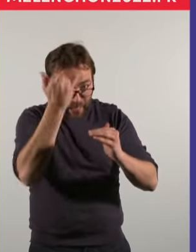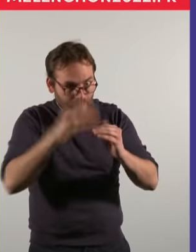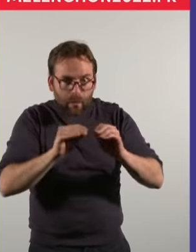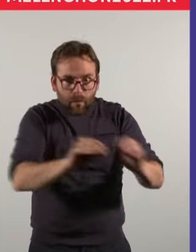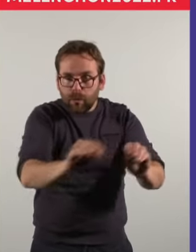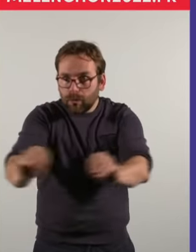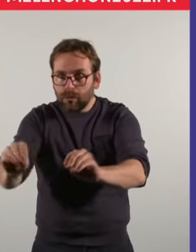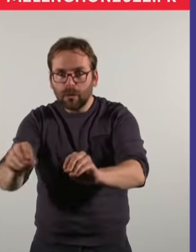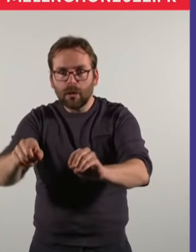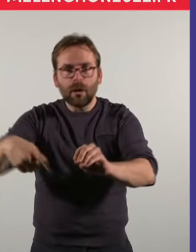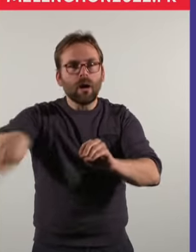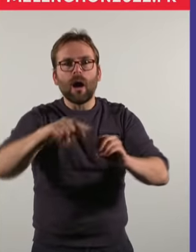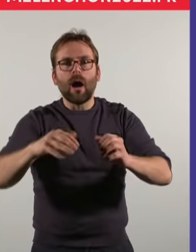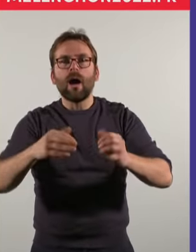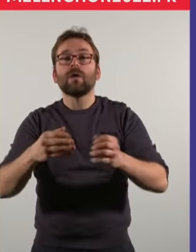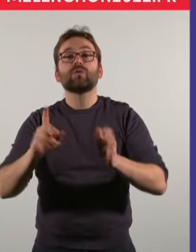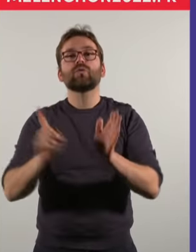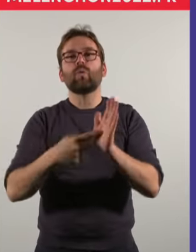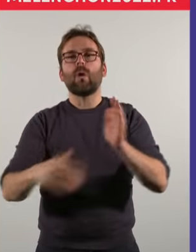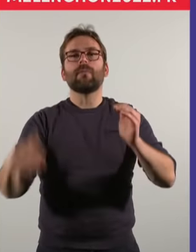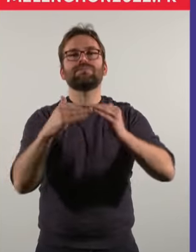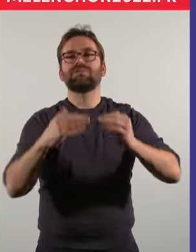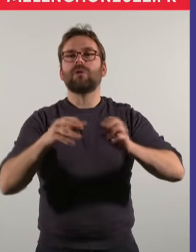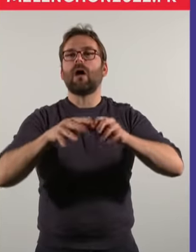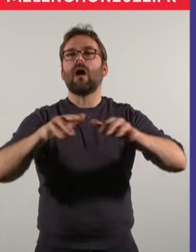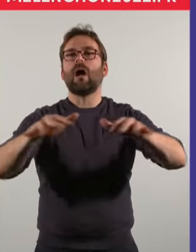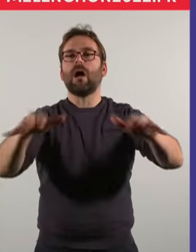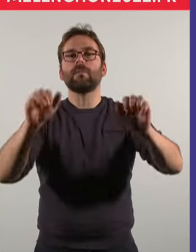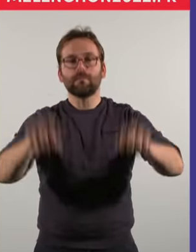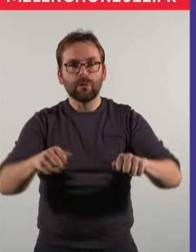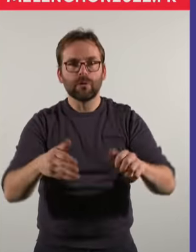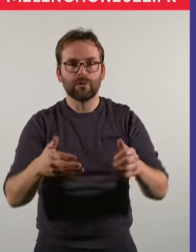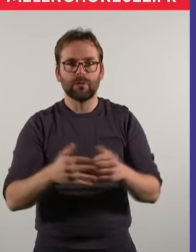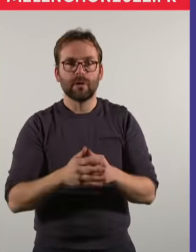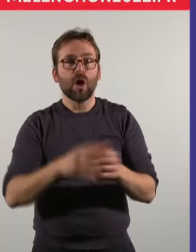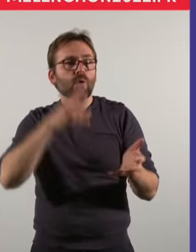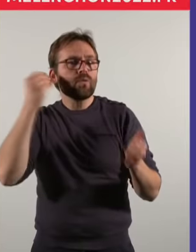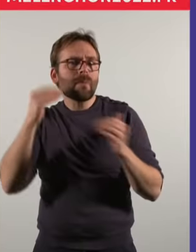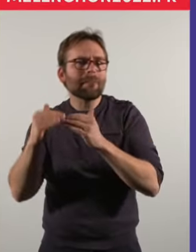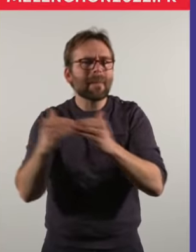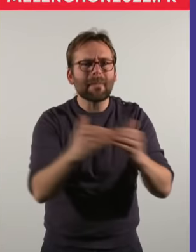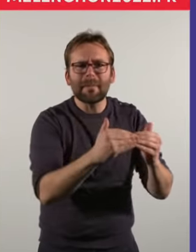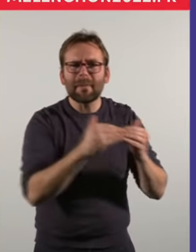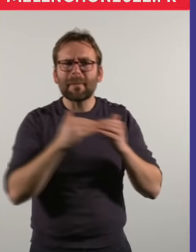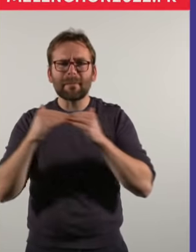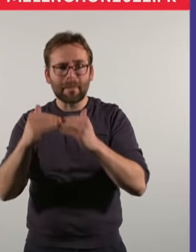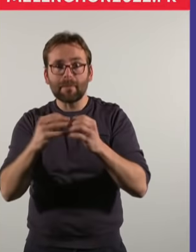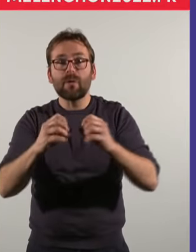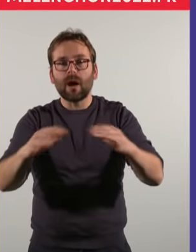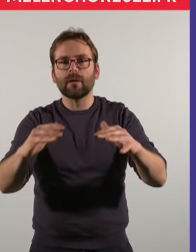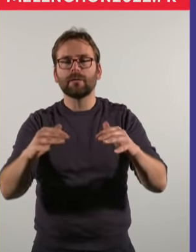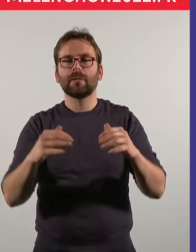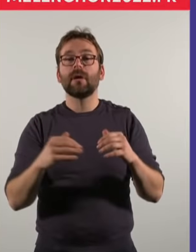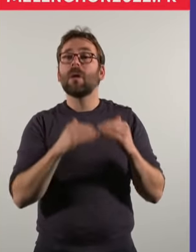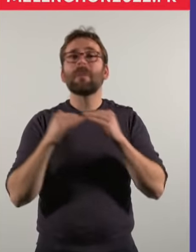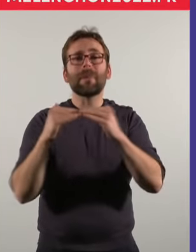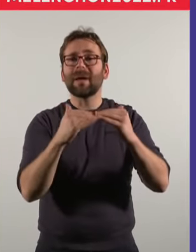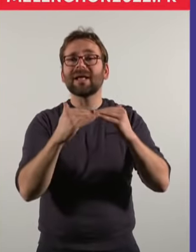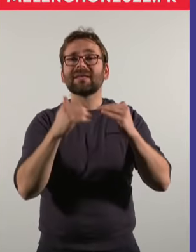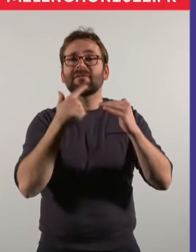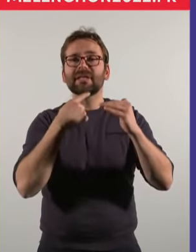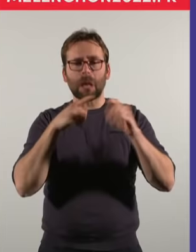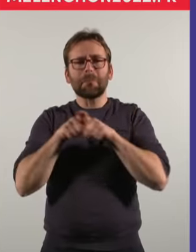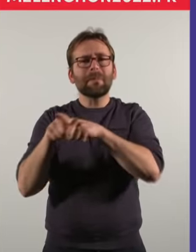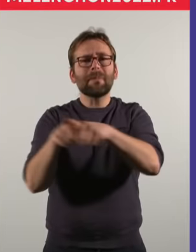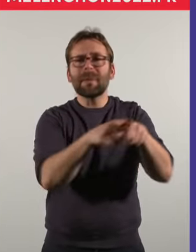l'idée d'égalité des droits, de similitude entre les êtres humains. Semblable, ça ne veut pas dire identique,